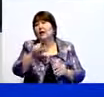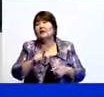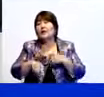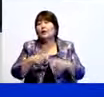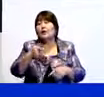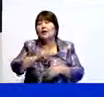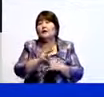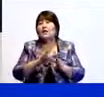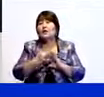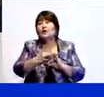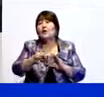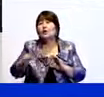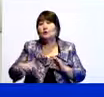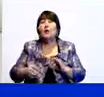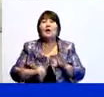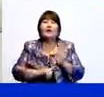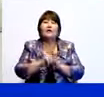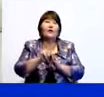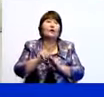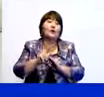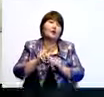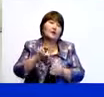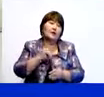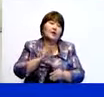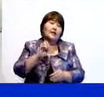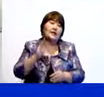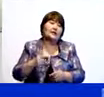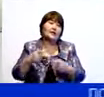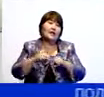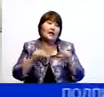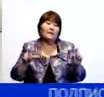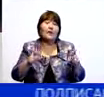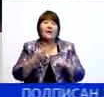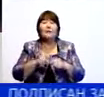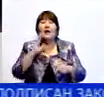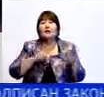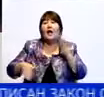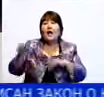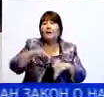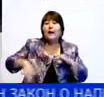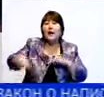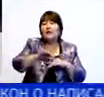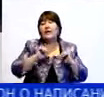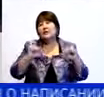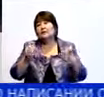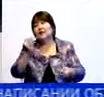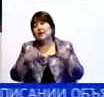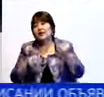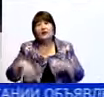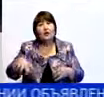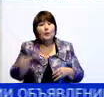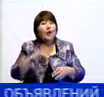очереди газификация населенных пунктов. Введен в эксплуатацию ряд социальных объектов. Плавательный бассейн, спортивные и игровые